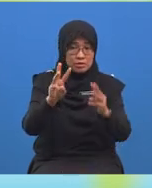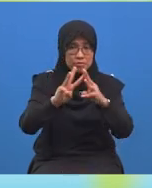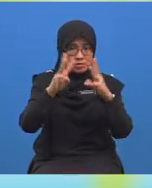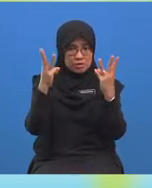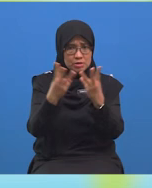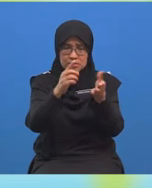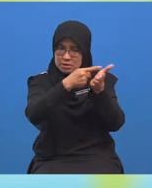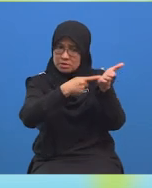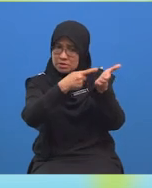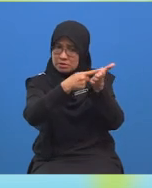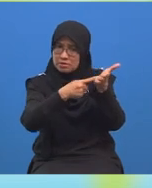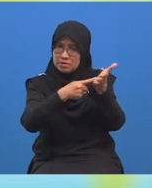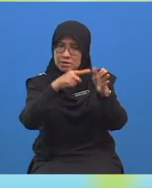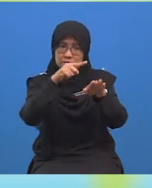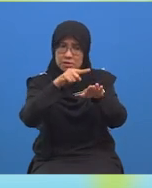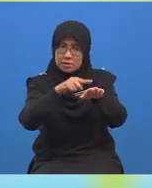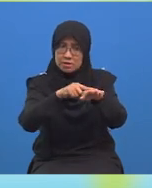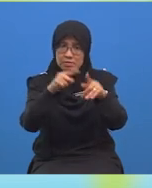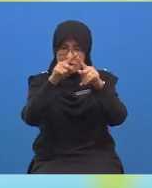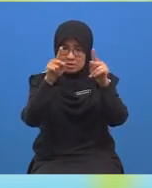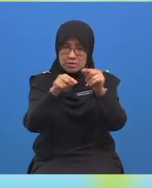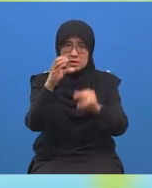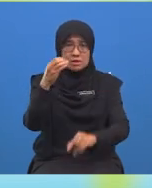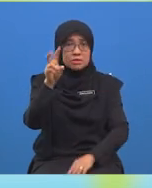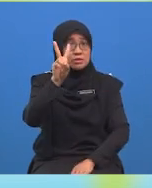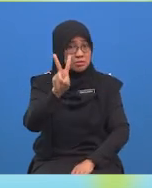yang bertindih pada petak 100 kedua.